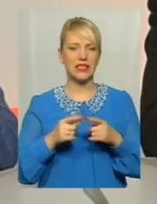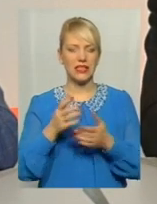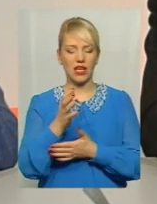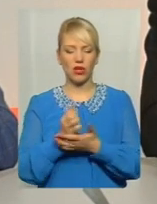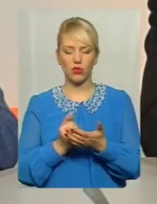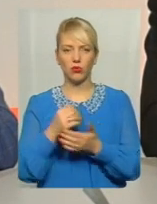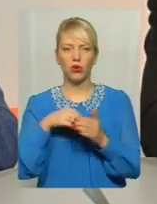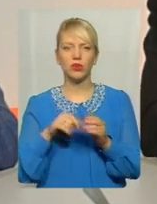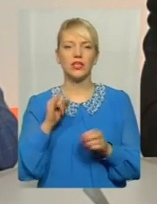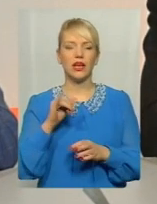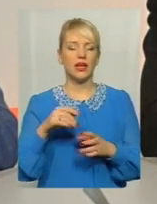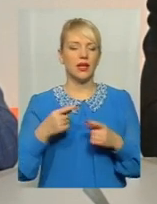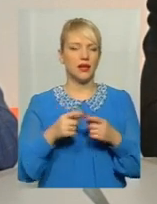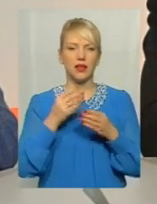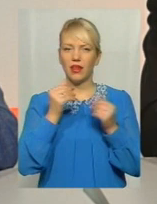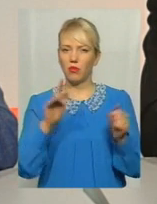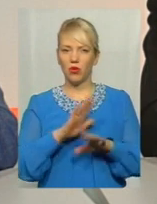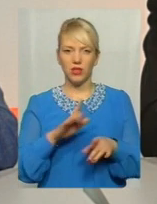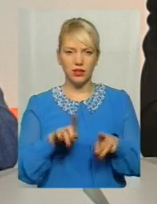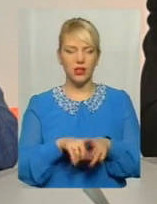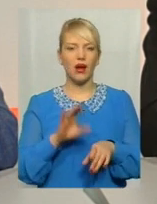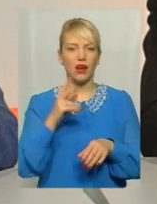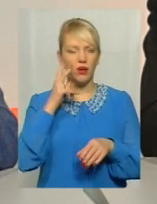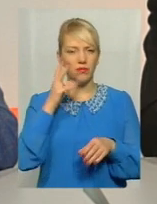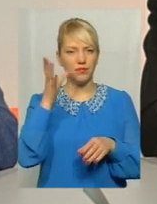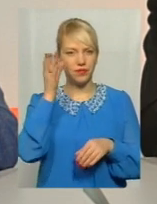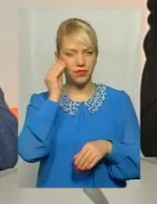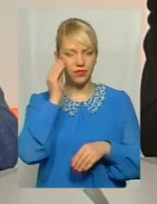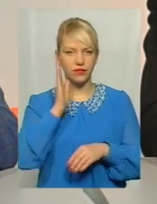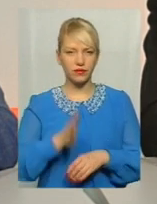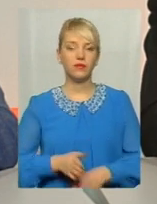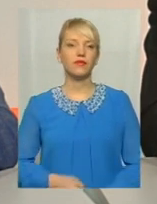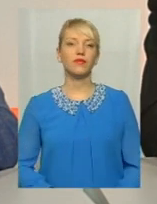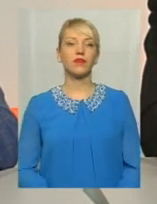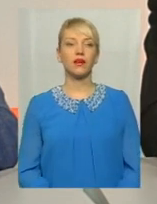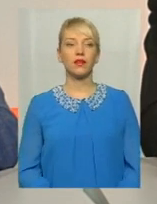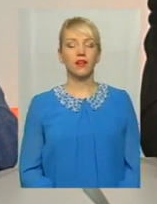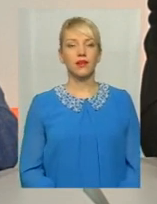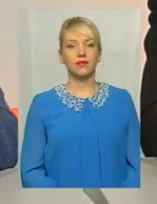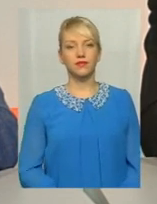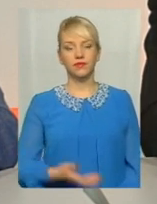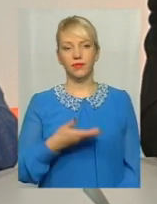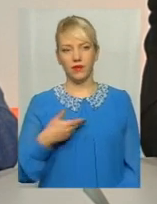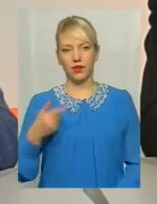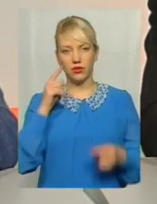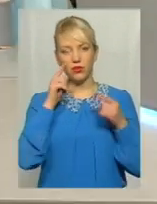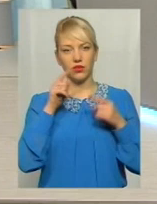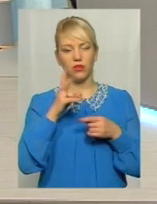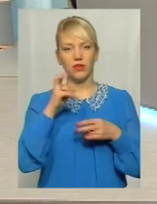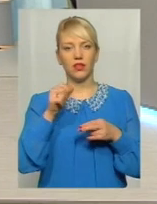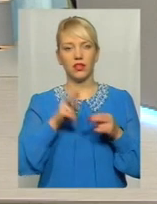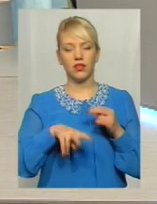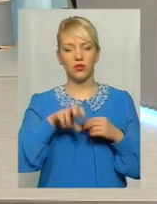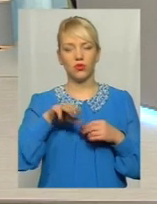воно просто так не пройде, ми якби будемо в подальшому враховувати. Нас орієнтовно на кінець